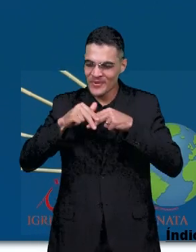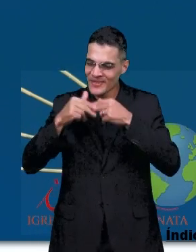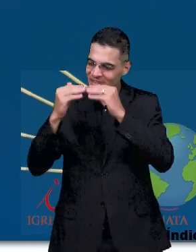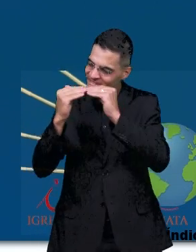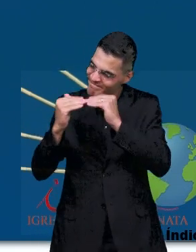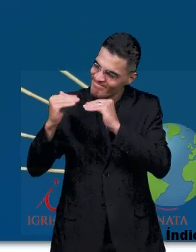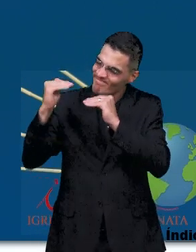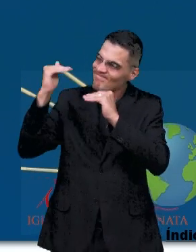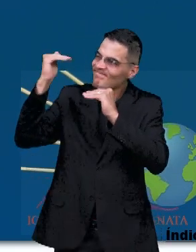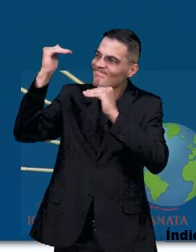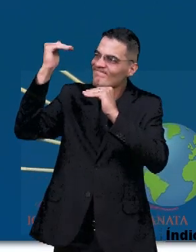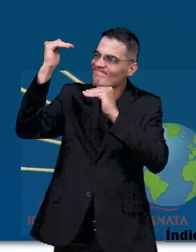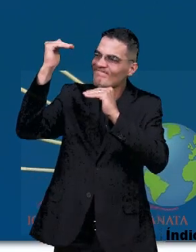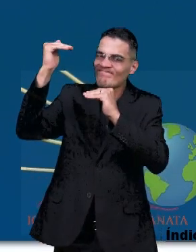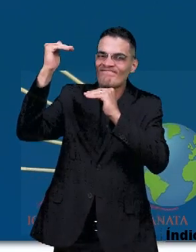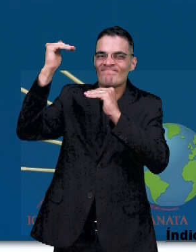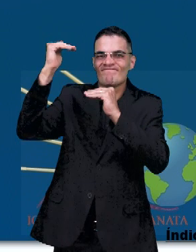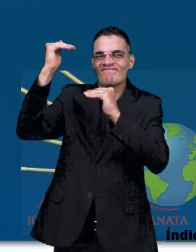аллилуйя, Тебе воздаю.